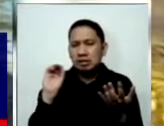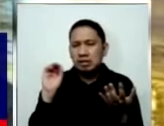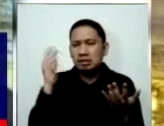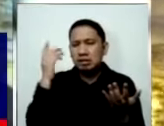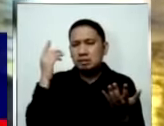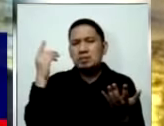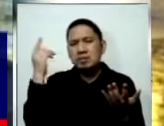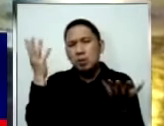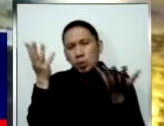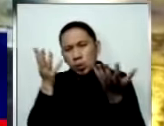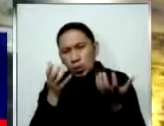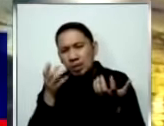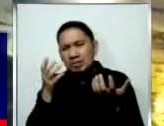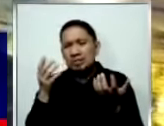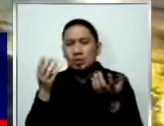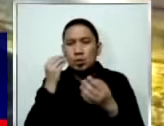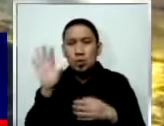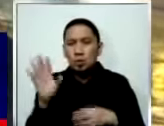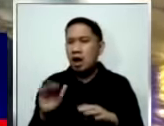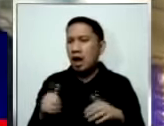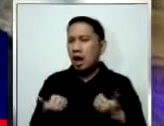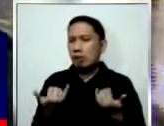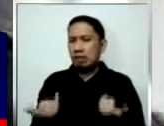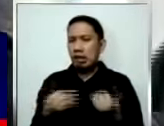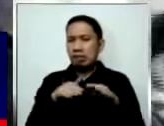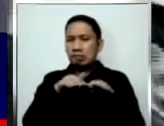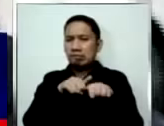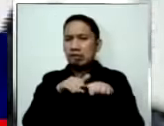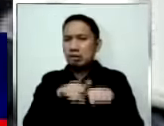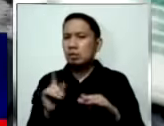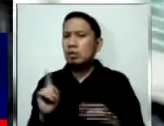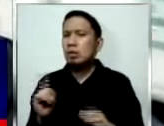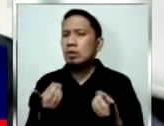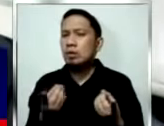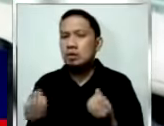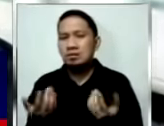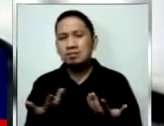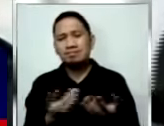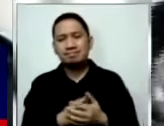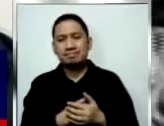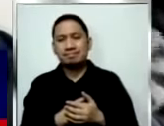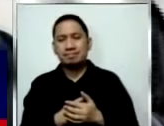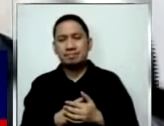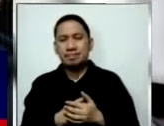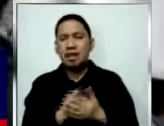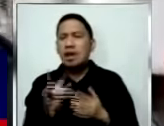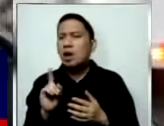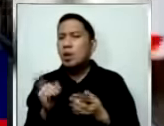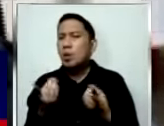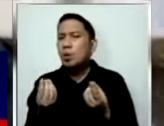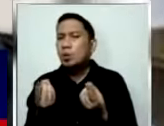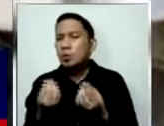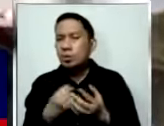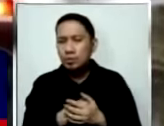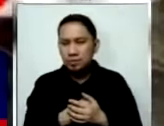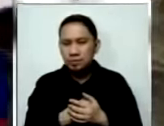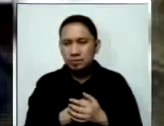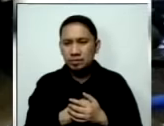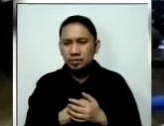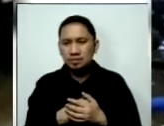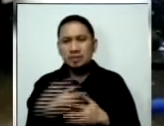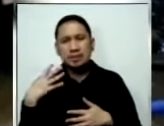paano yan, matraffic pa? Oo, oh, sa kung na lang, pila na lang po yun. Paano gagawin mo? Pipila na lang ko sa MRT